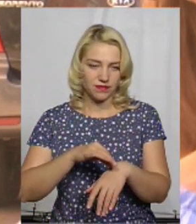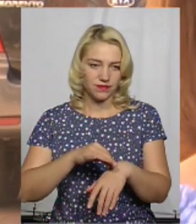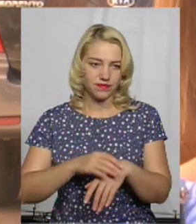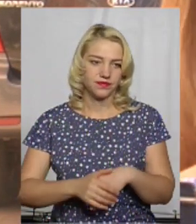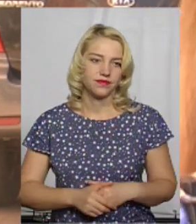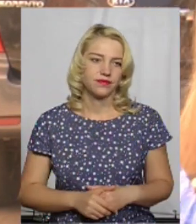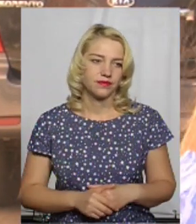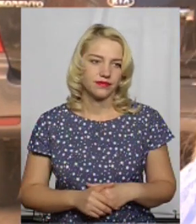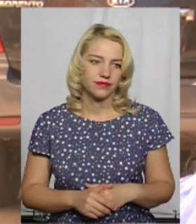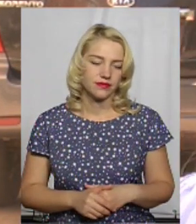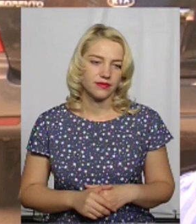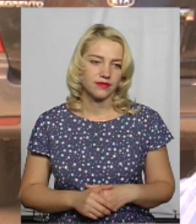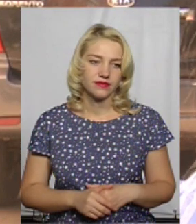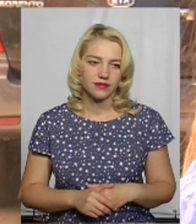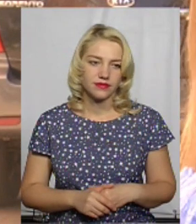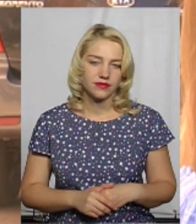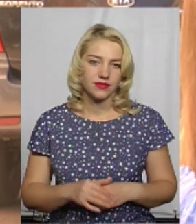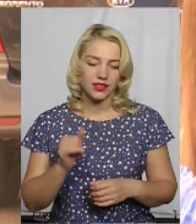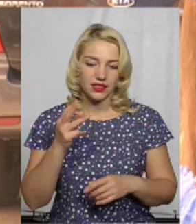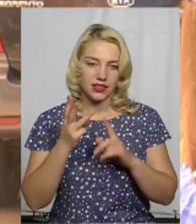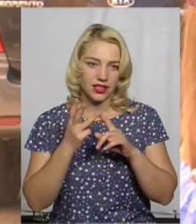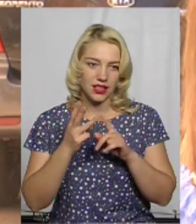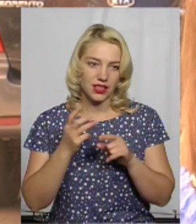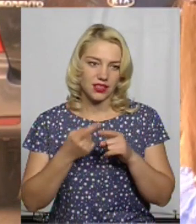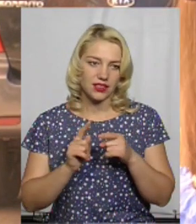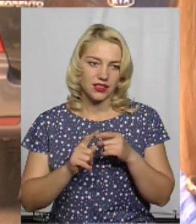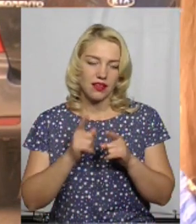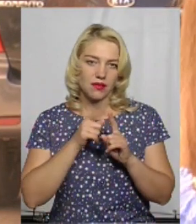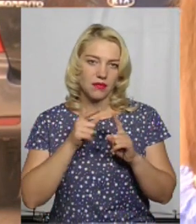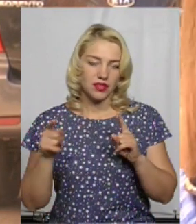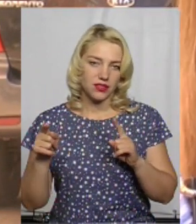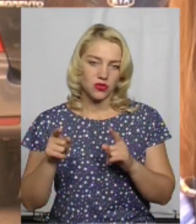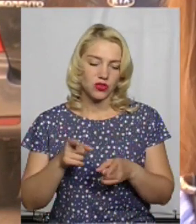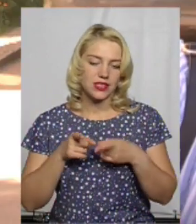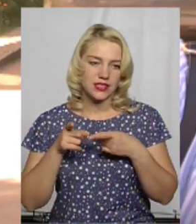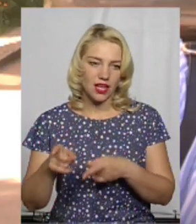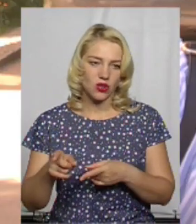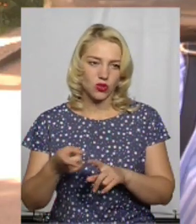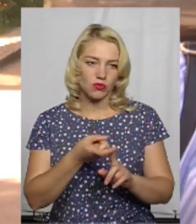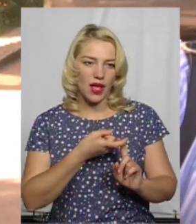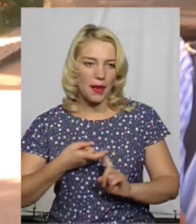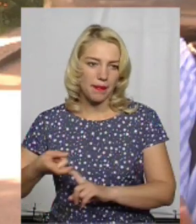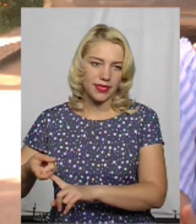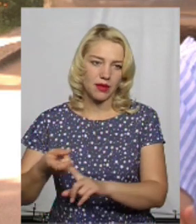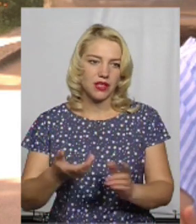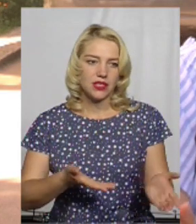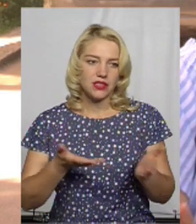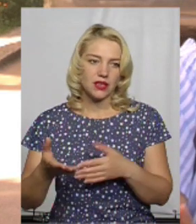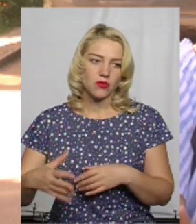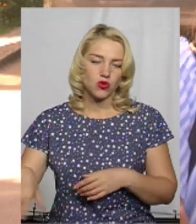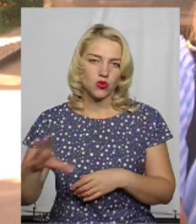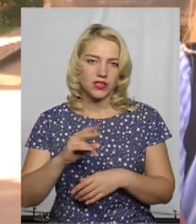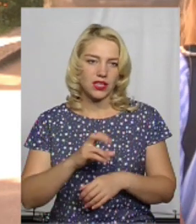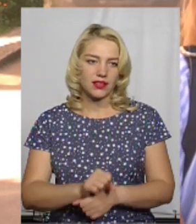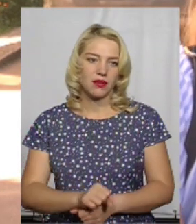від хвороби. І третє – це період загрози епідемій. Запрошую всіх на мітинг в